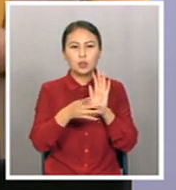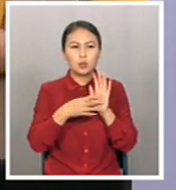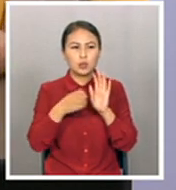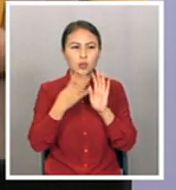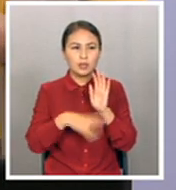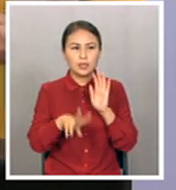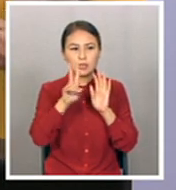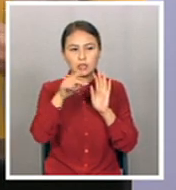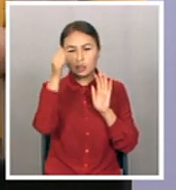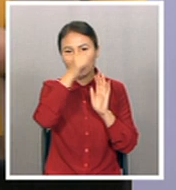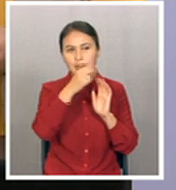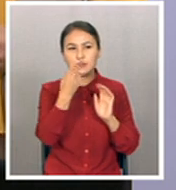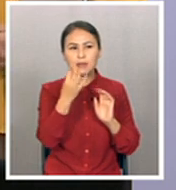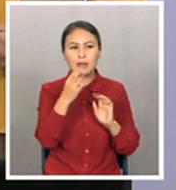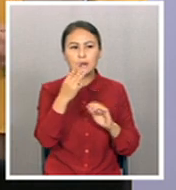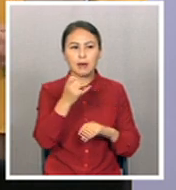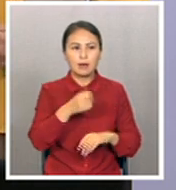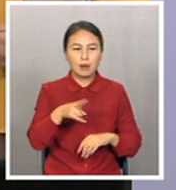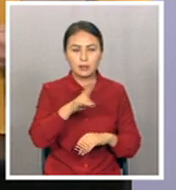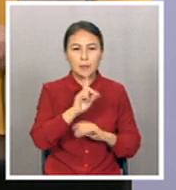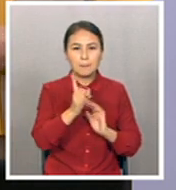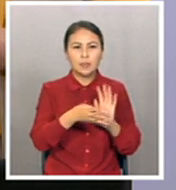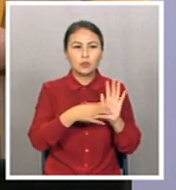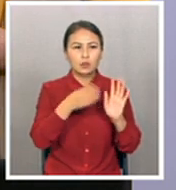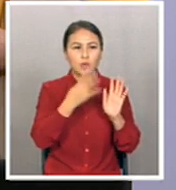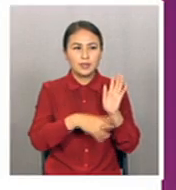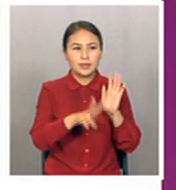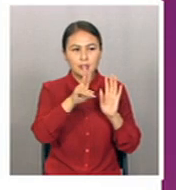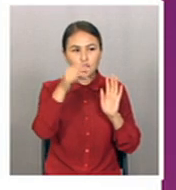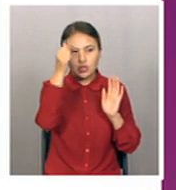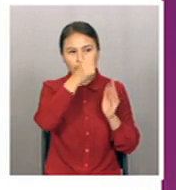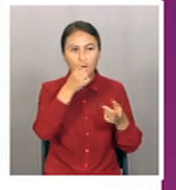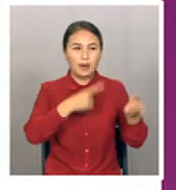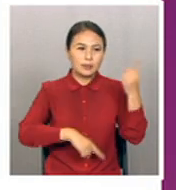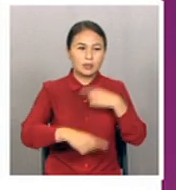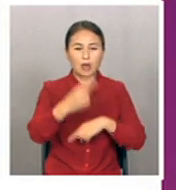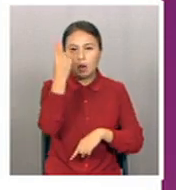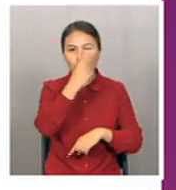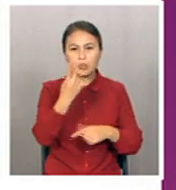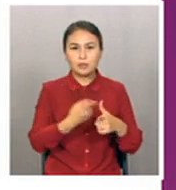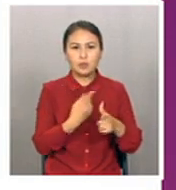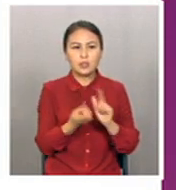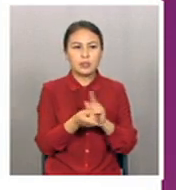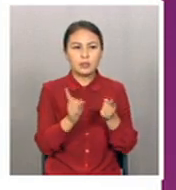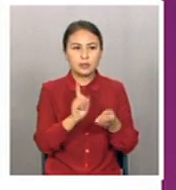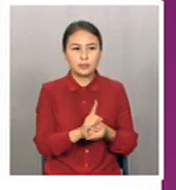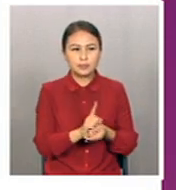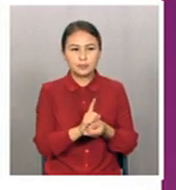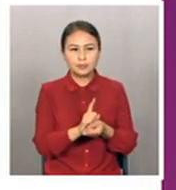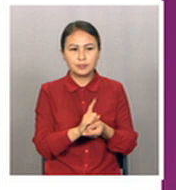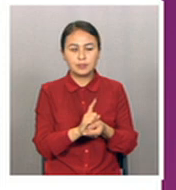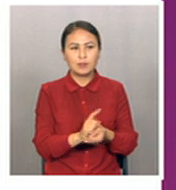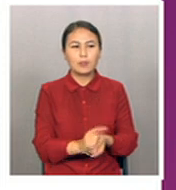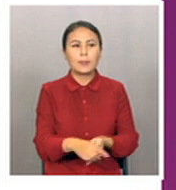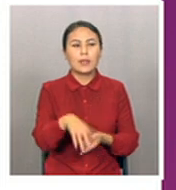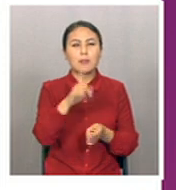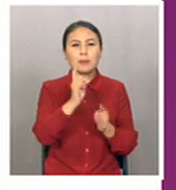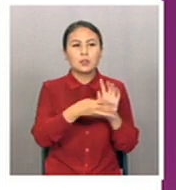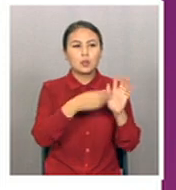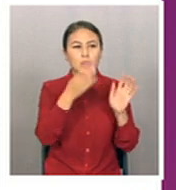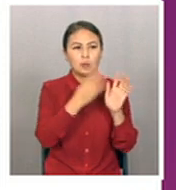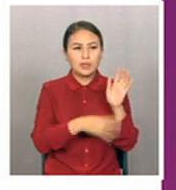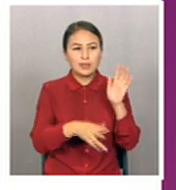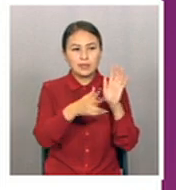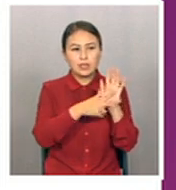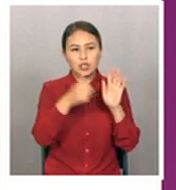1961-62 жылдары Целиноград, ал 1992 жылы қайтадан Ақмола деп өзгертілді. 1998 жылы